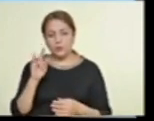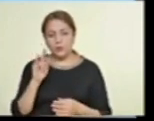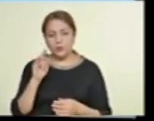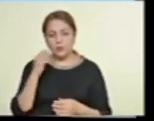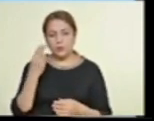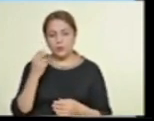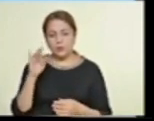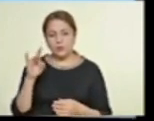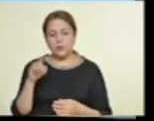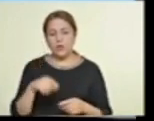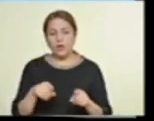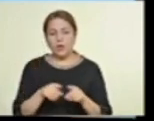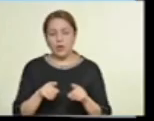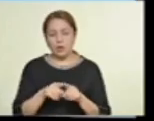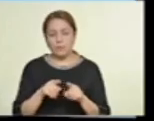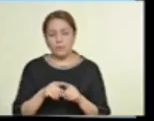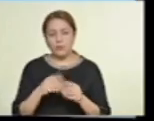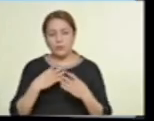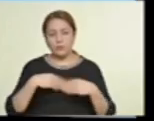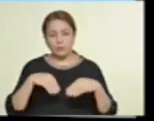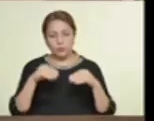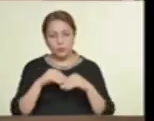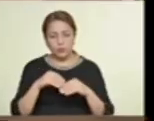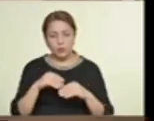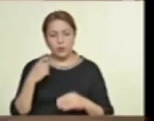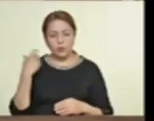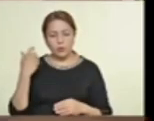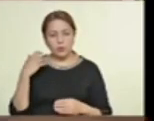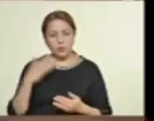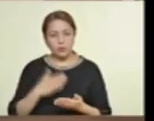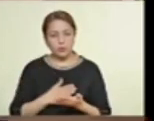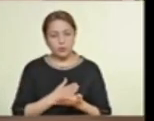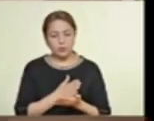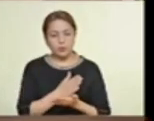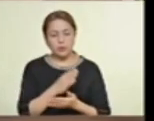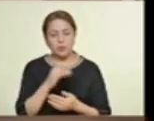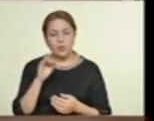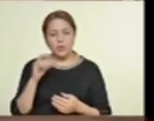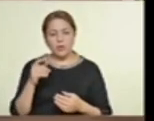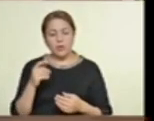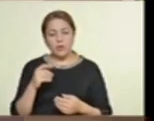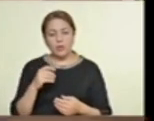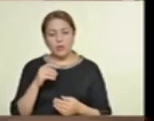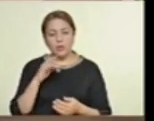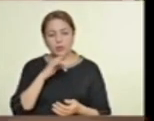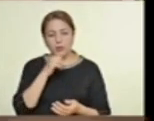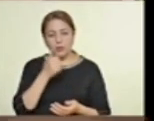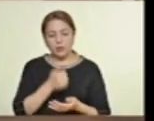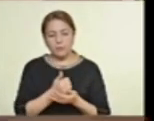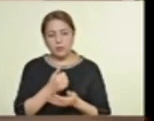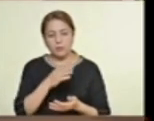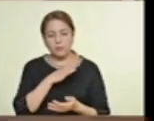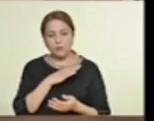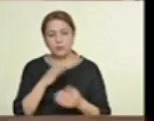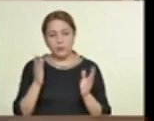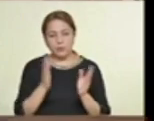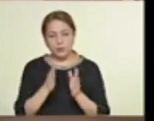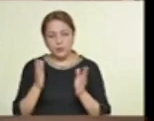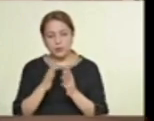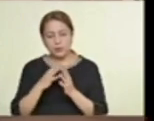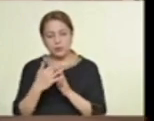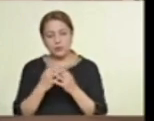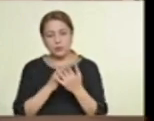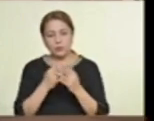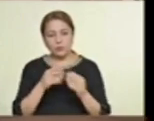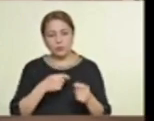yoki xo'jalikning yo'lboshchisi, ya'ni rahbari sifatida ma'lum bir kichik-kichik qishloqlarni boshqarar edi.